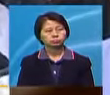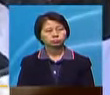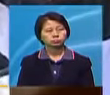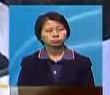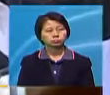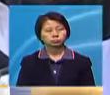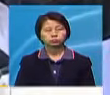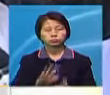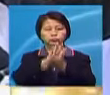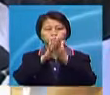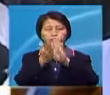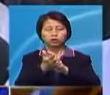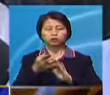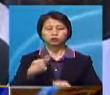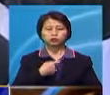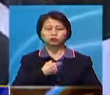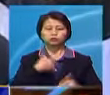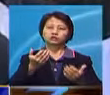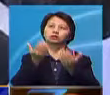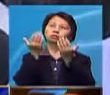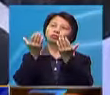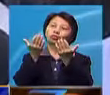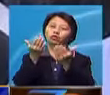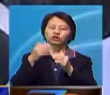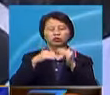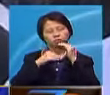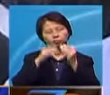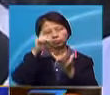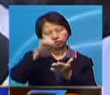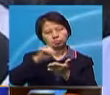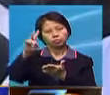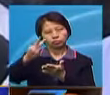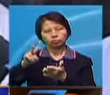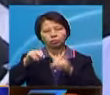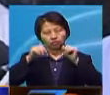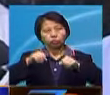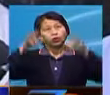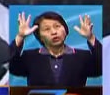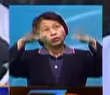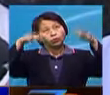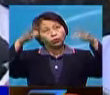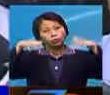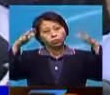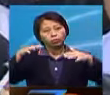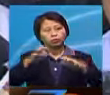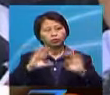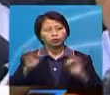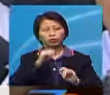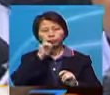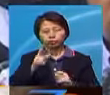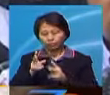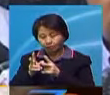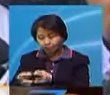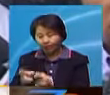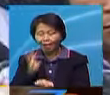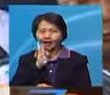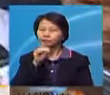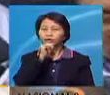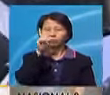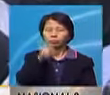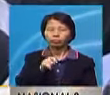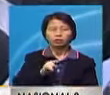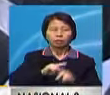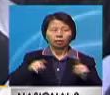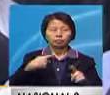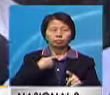Jadi kita doakanlah agar dalam tempoh seminggu dua ini hujanlah, agar kita tidak perlulah nak buat percatuan harganya. Dan walau bagaimanapun,